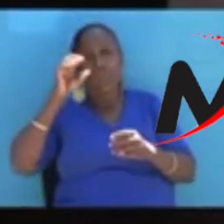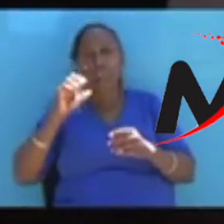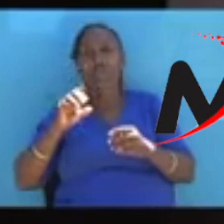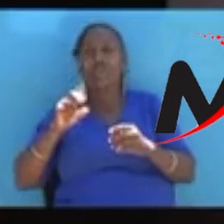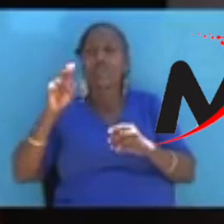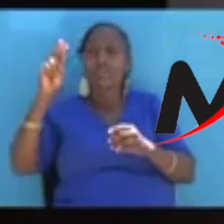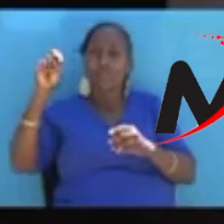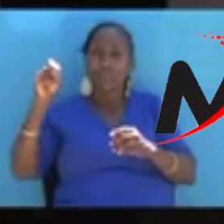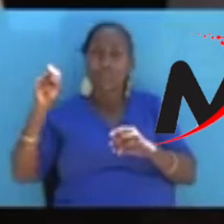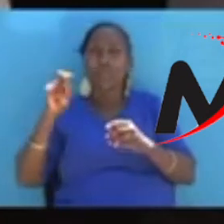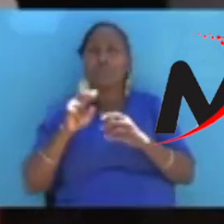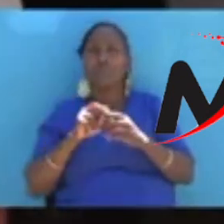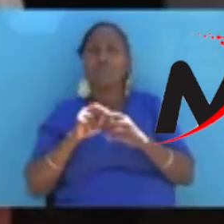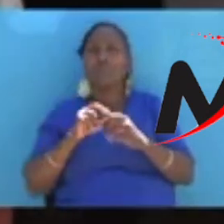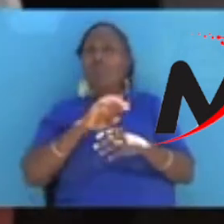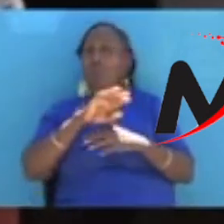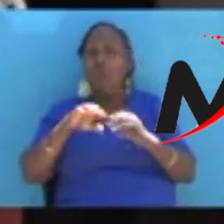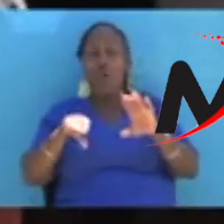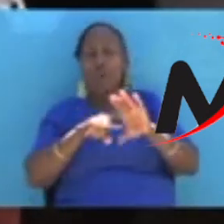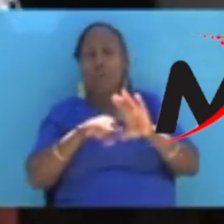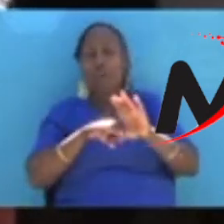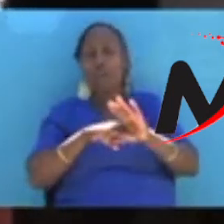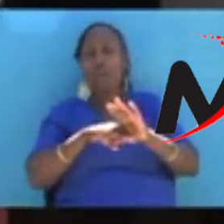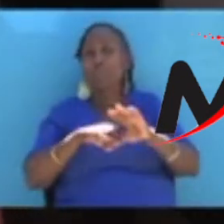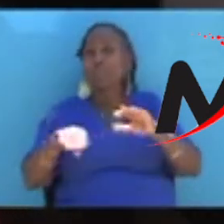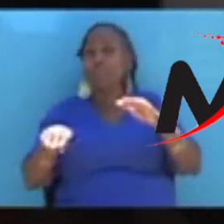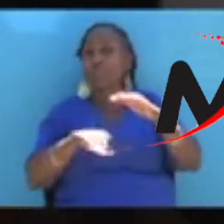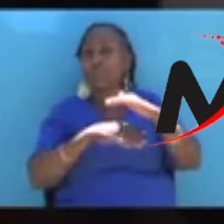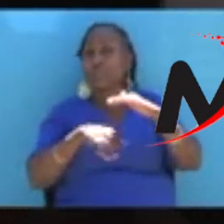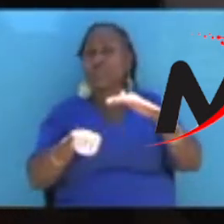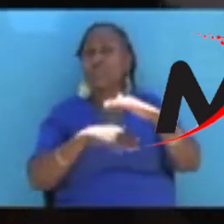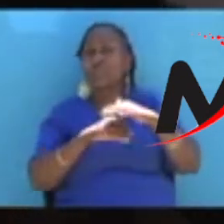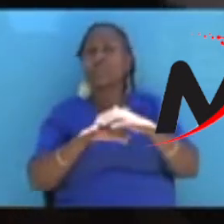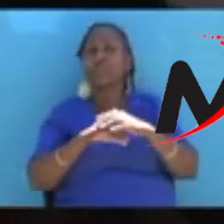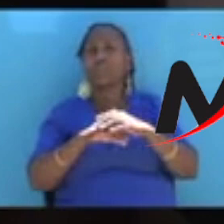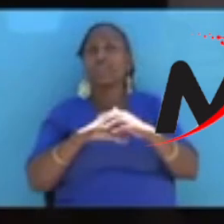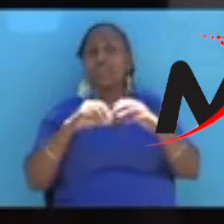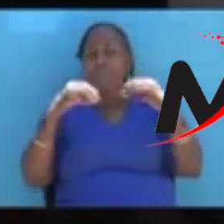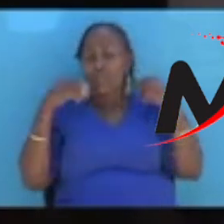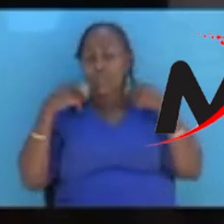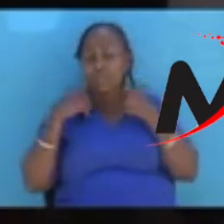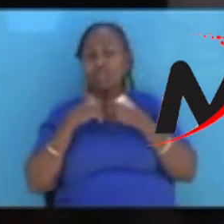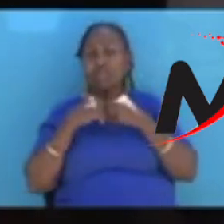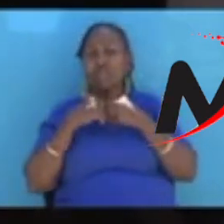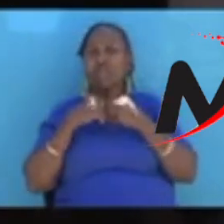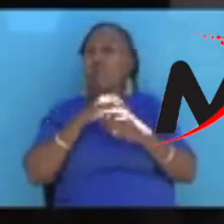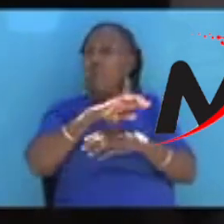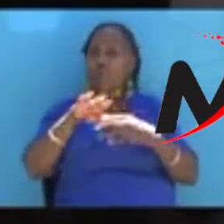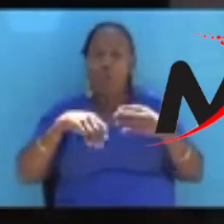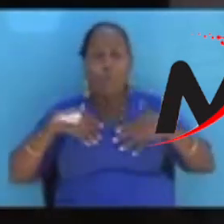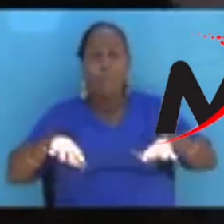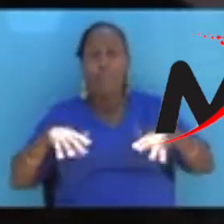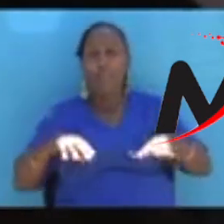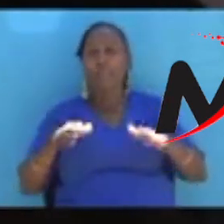Olentutu, all members of Parliament and Senate, the clergy, na watu